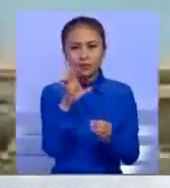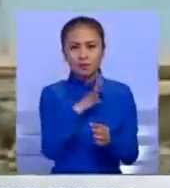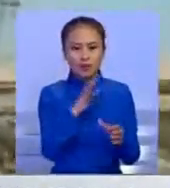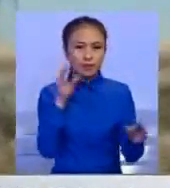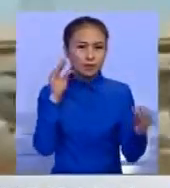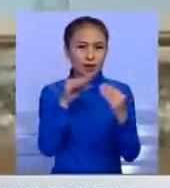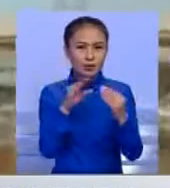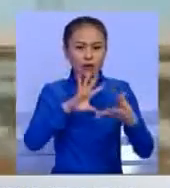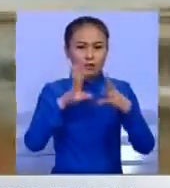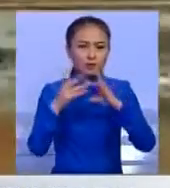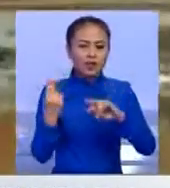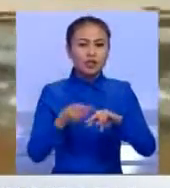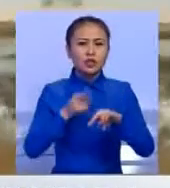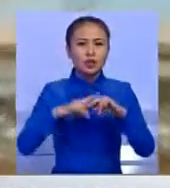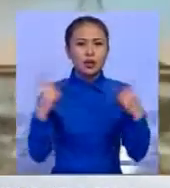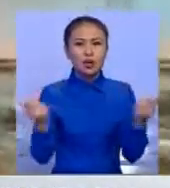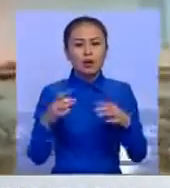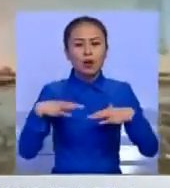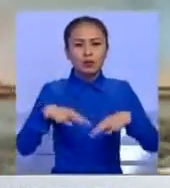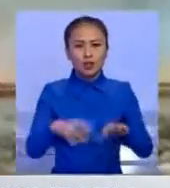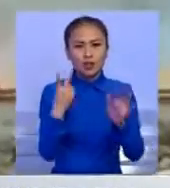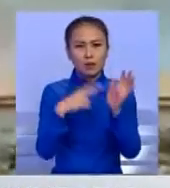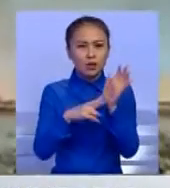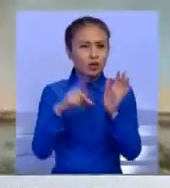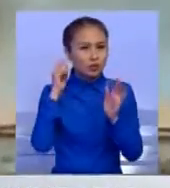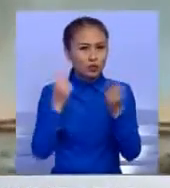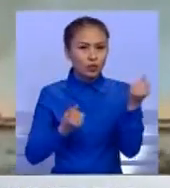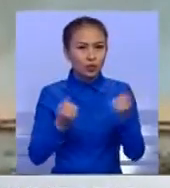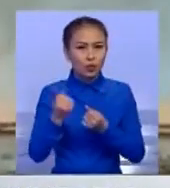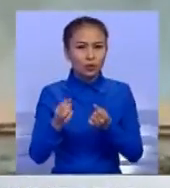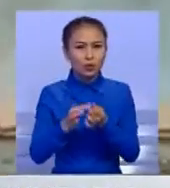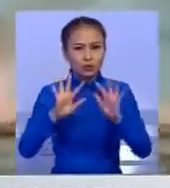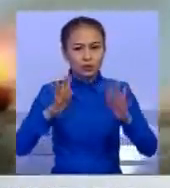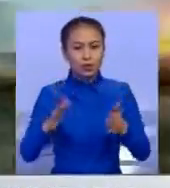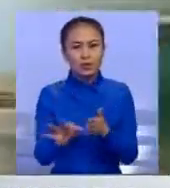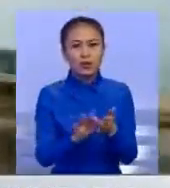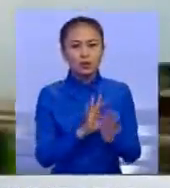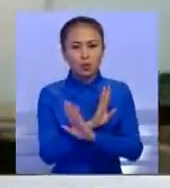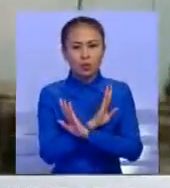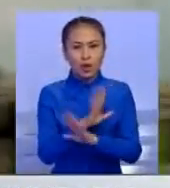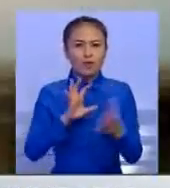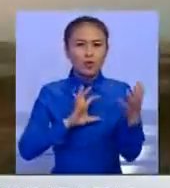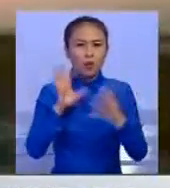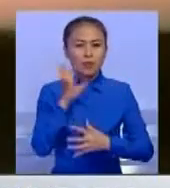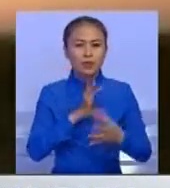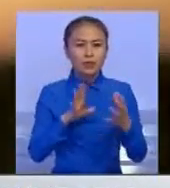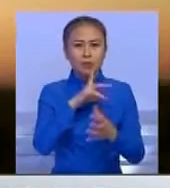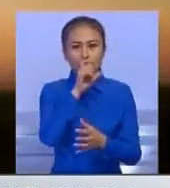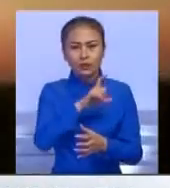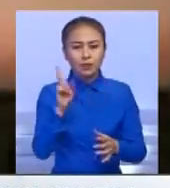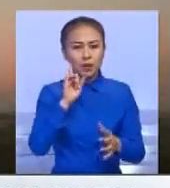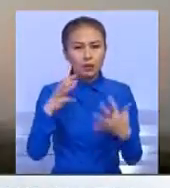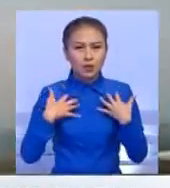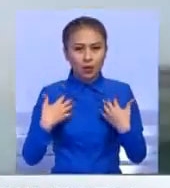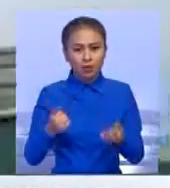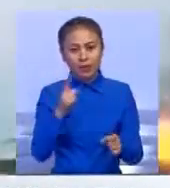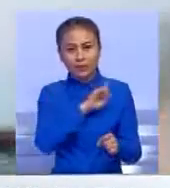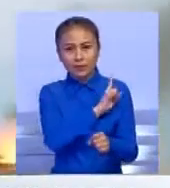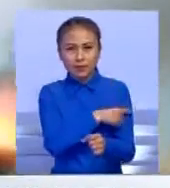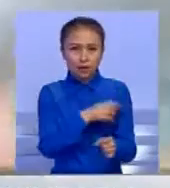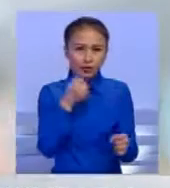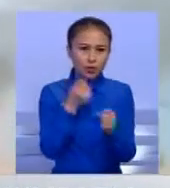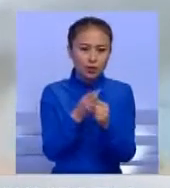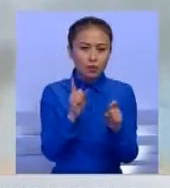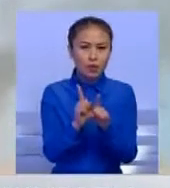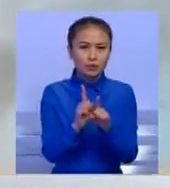көлігімен бетпе-бет соқтығысқан. Жеңіл көліктің 27 жастағы жүргізушісі оқиға орнында мерт болды. Автобус жолаушылары дін аман. Қатты соққының